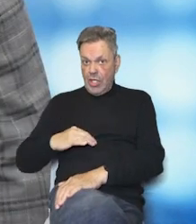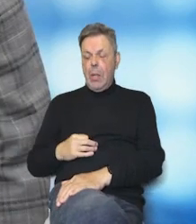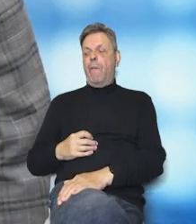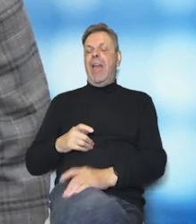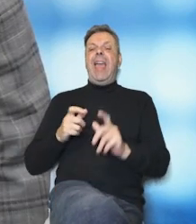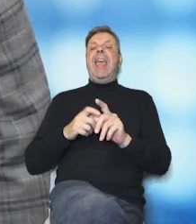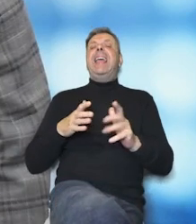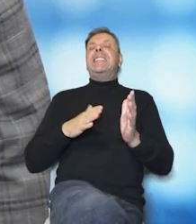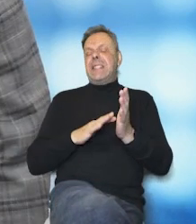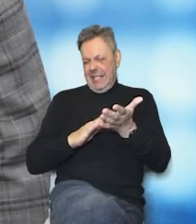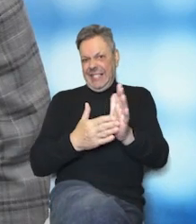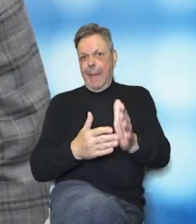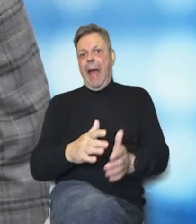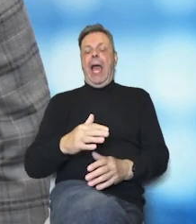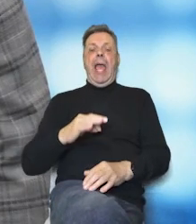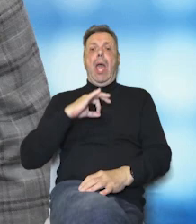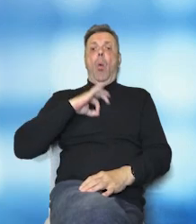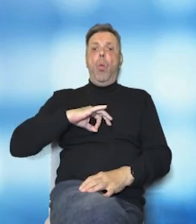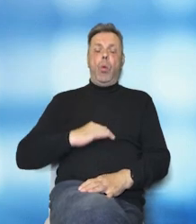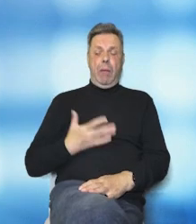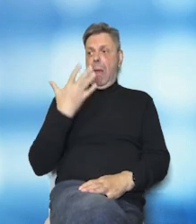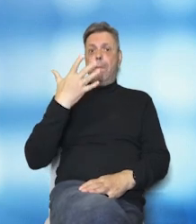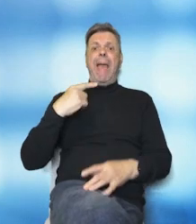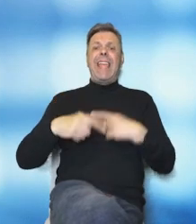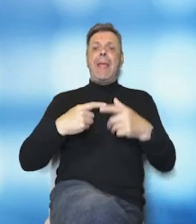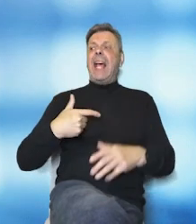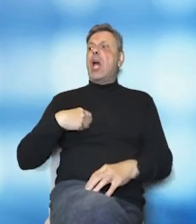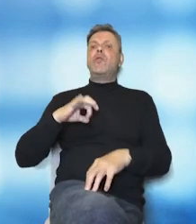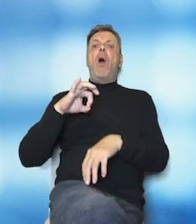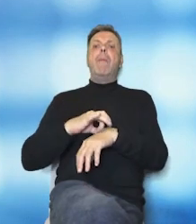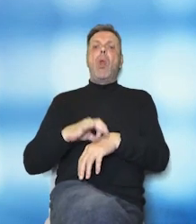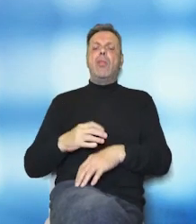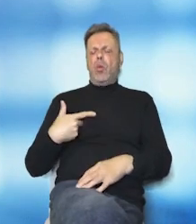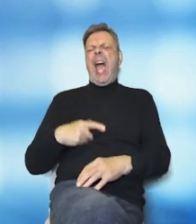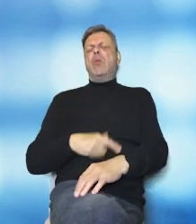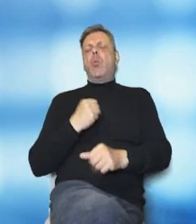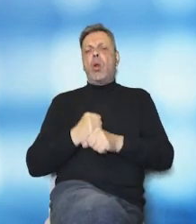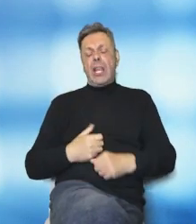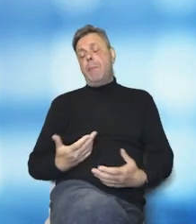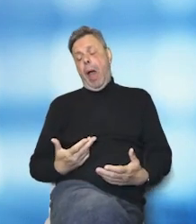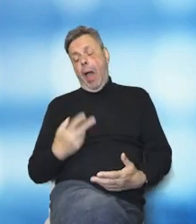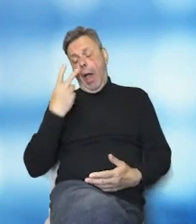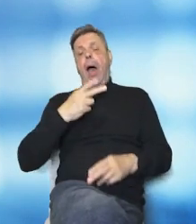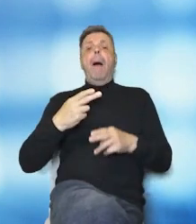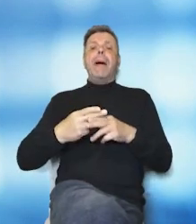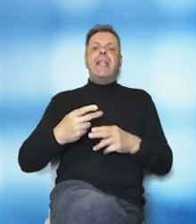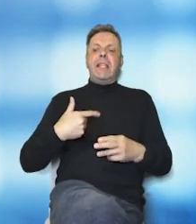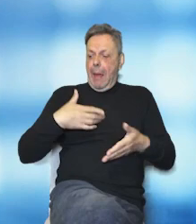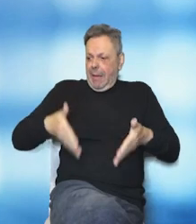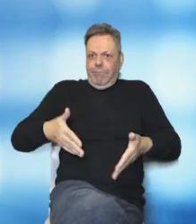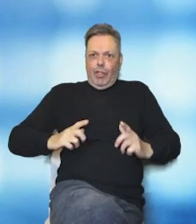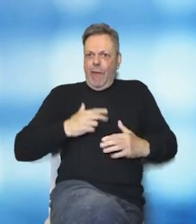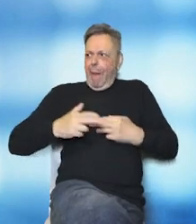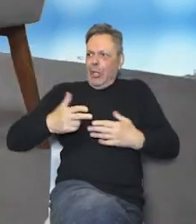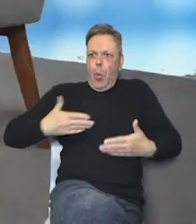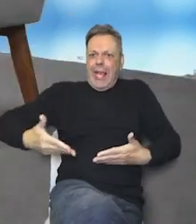snahe, unuke, znači skoro 5 generacija u svojoj ambulanti imam. Ja dugo radim, a hvala Bogu i pacijenti nam dugo žive. Prema